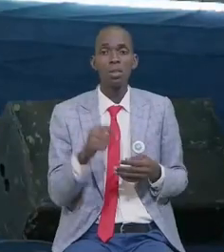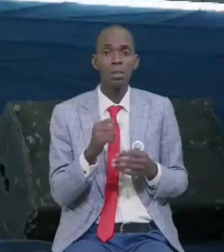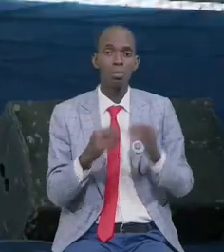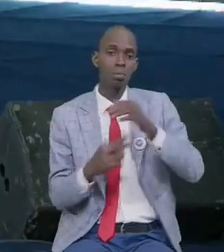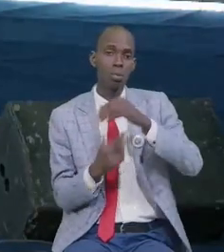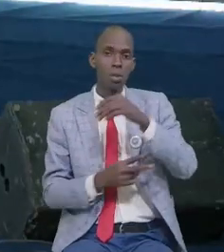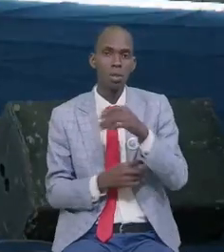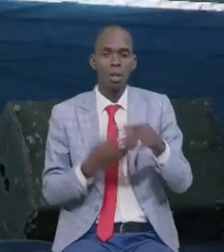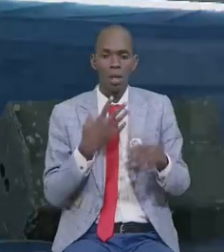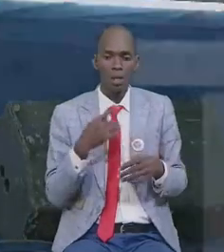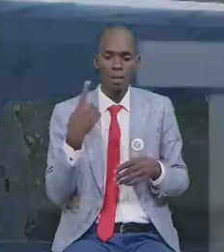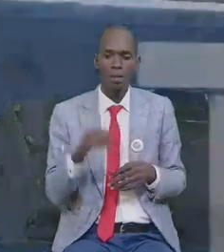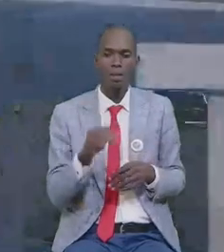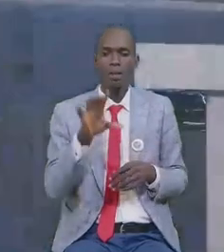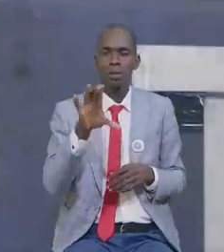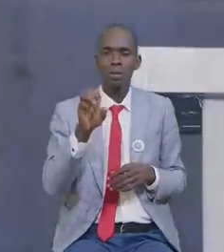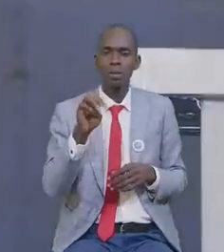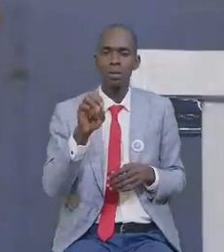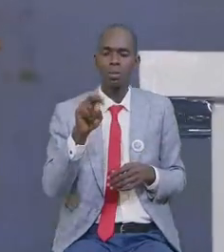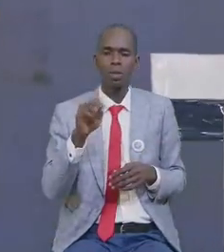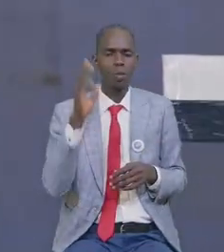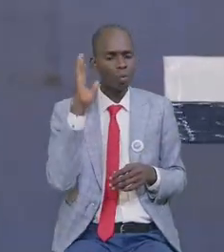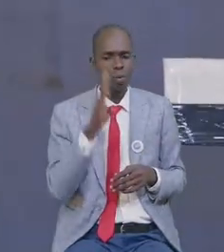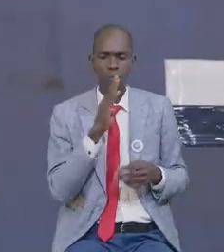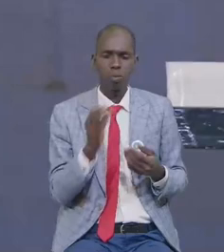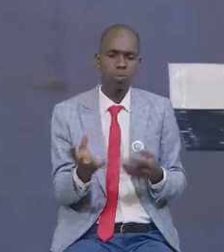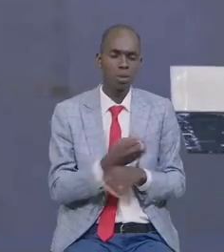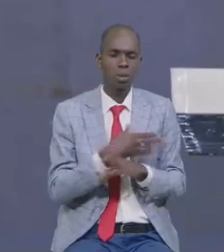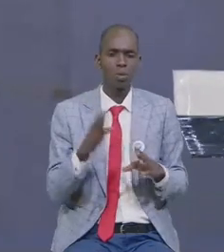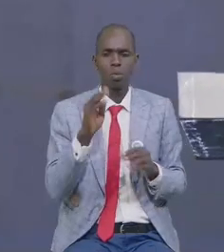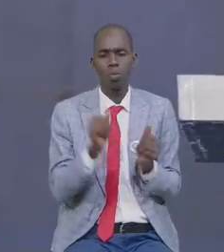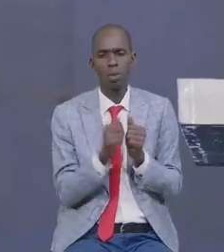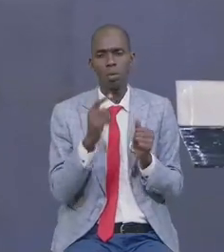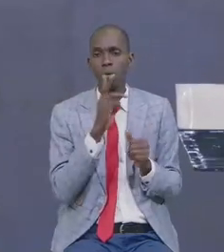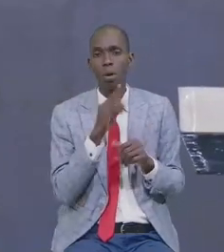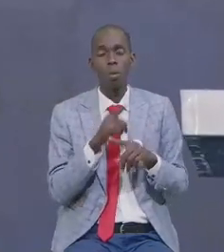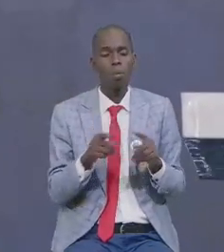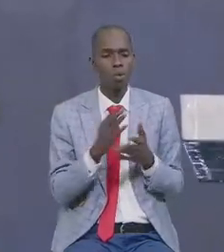va partir avec l'eau. Comment peut le faire? Quelqu'un a dit, l'impossible est possible.